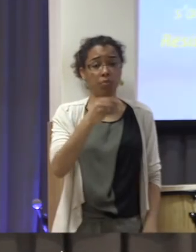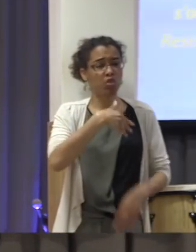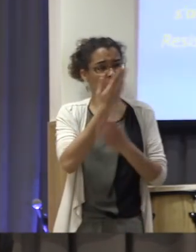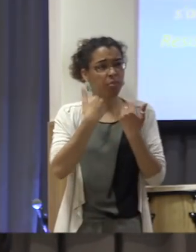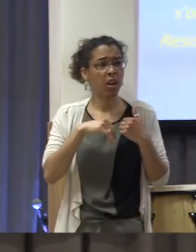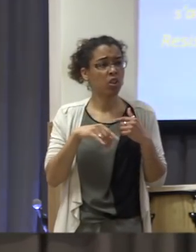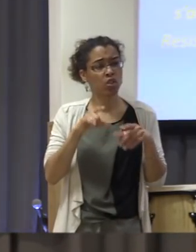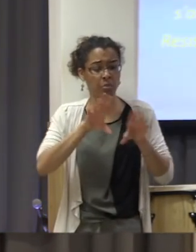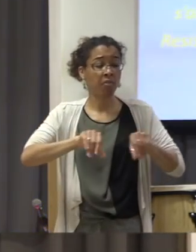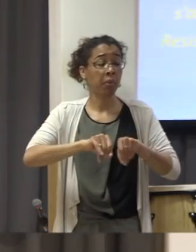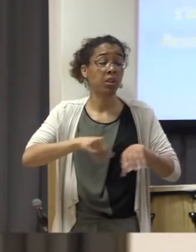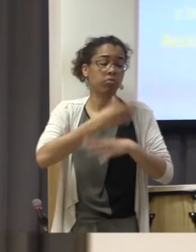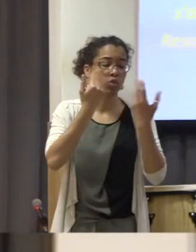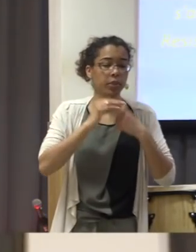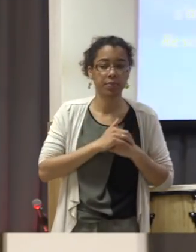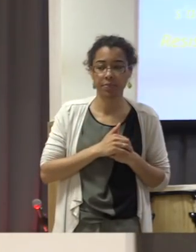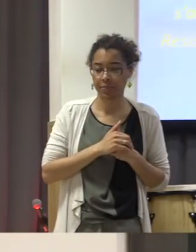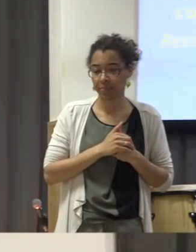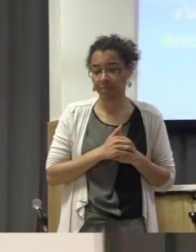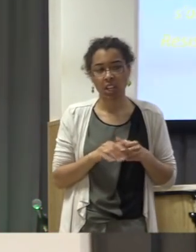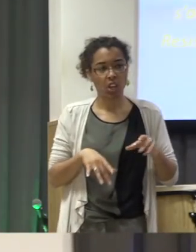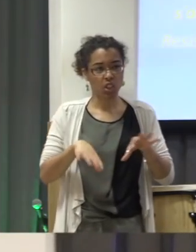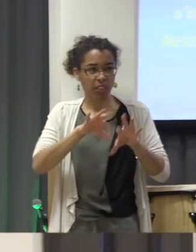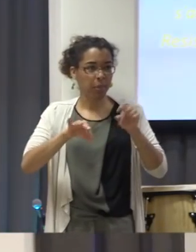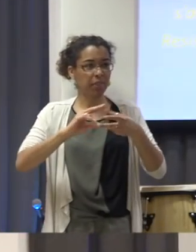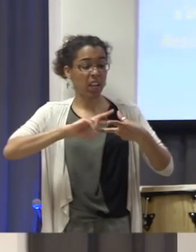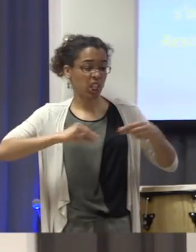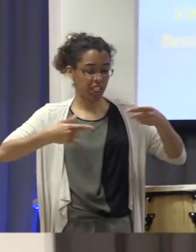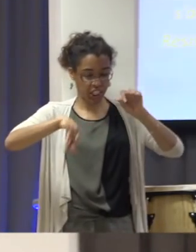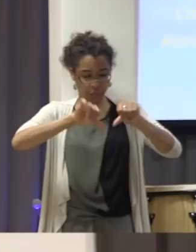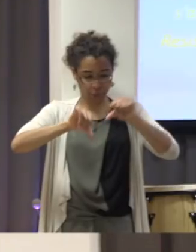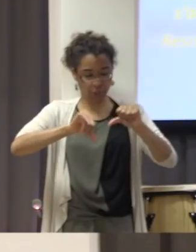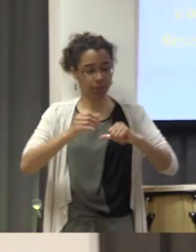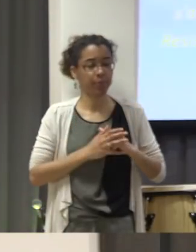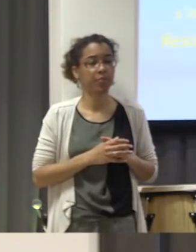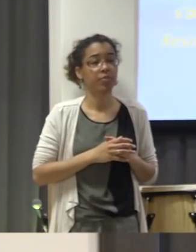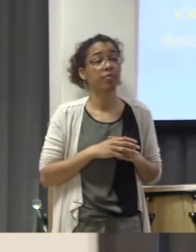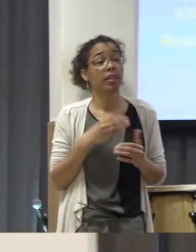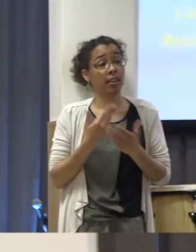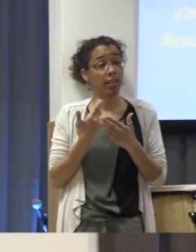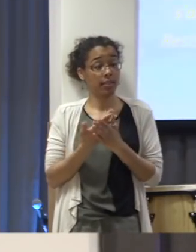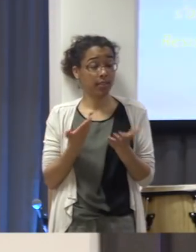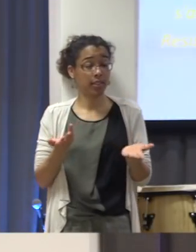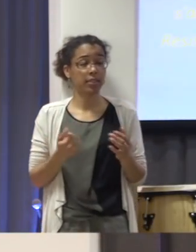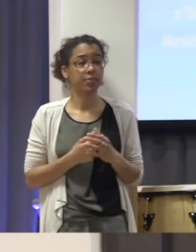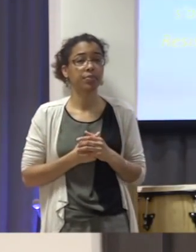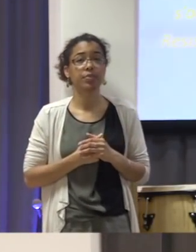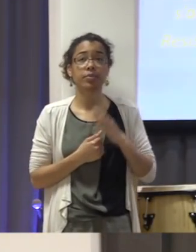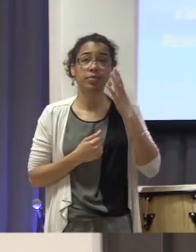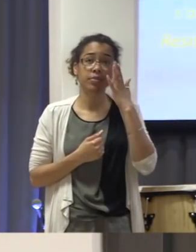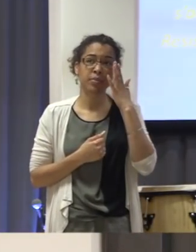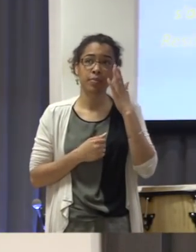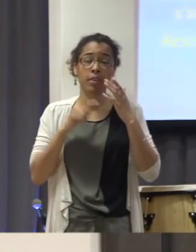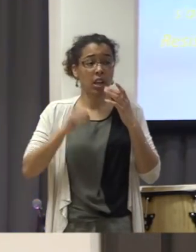quoi, fabriqué quoi, enfin, il a été travaillé quoi, trafiqué. Voyez, et c'est ça, bien-aimé. Il